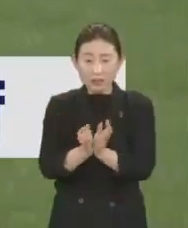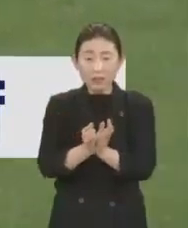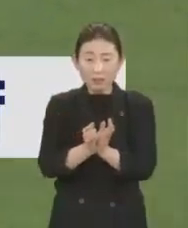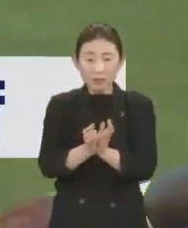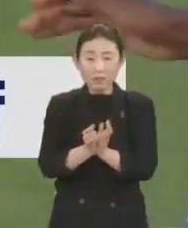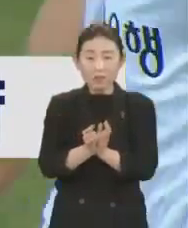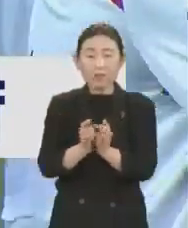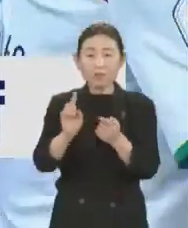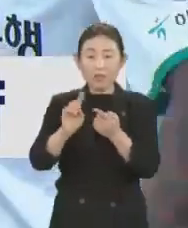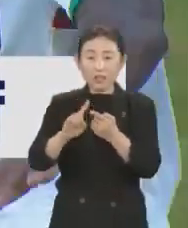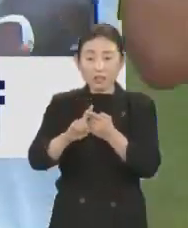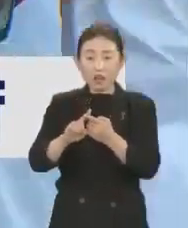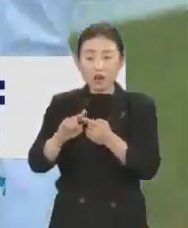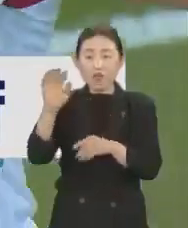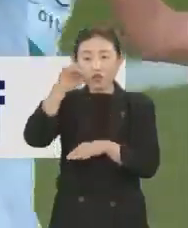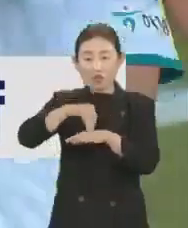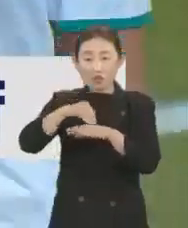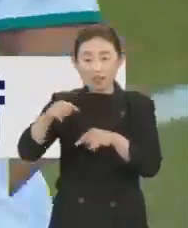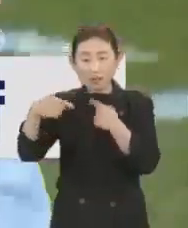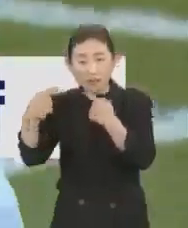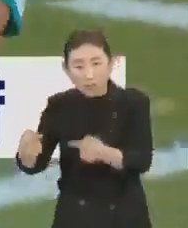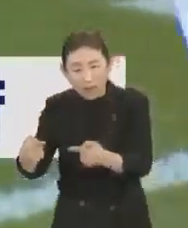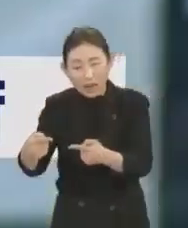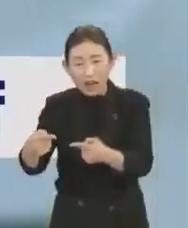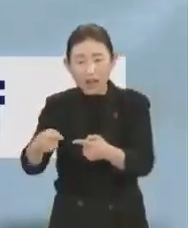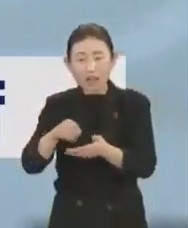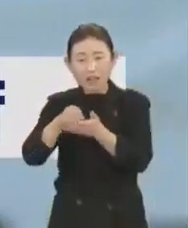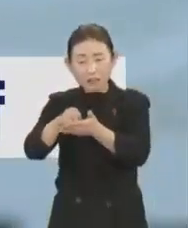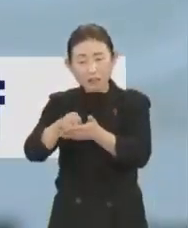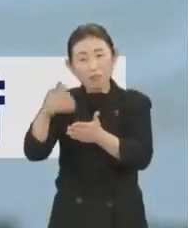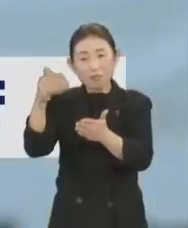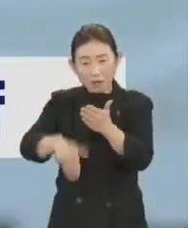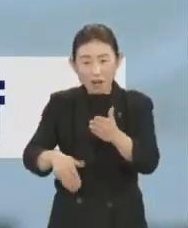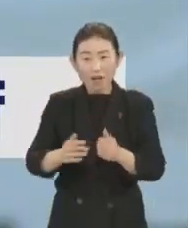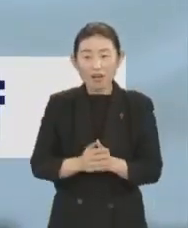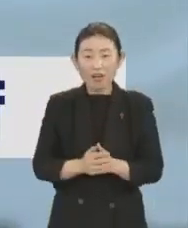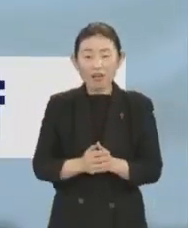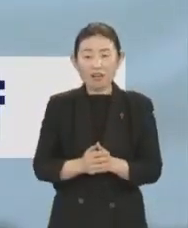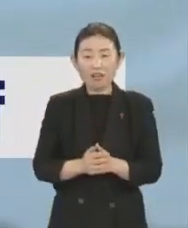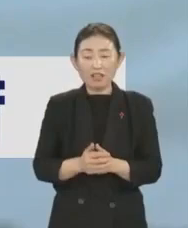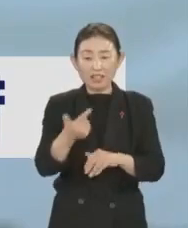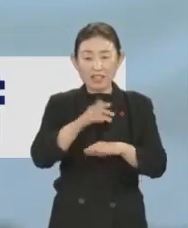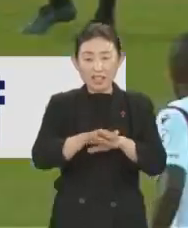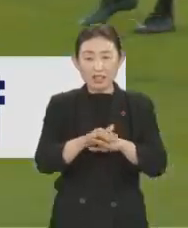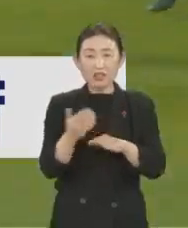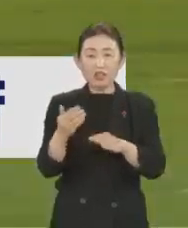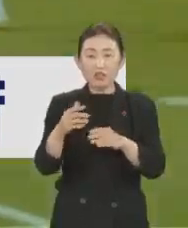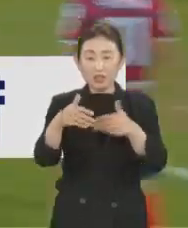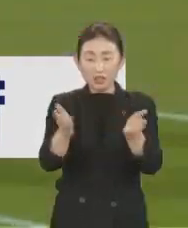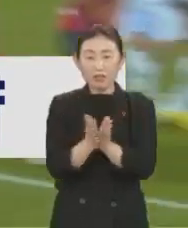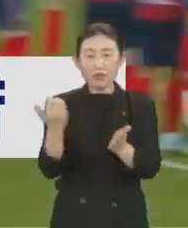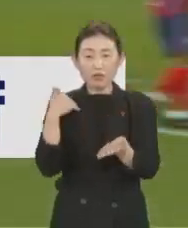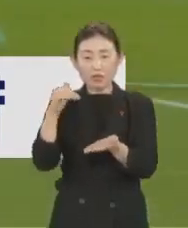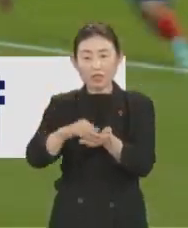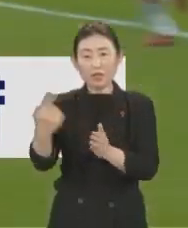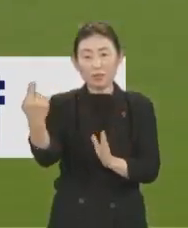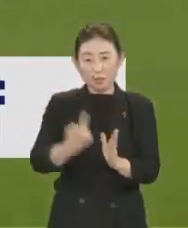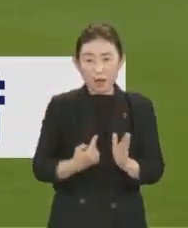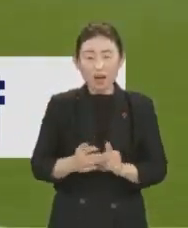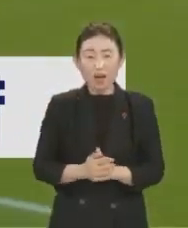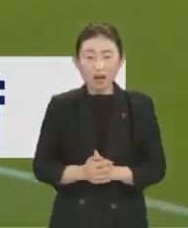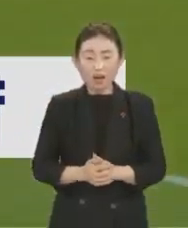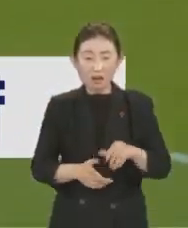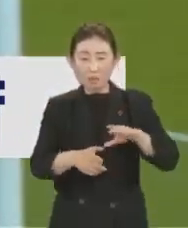레기아 바르샤바 전지훈련에 합류해 입단을 추진했지만 어렵게 되자 전 소속팀인 대전으로 돌아왔습니다. 빠른